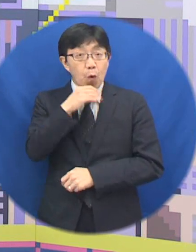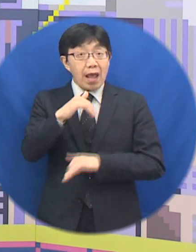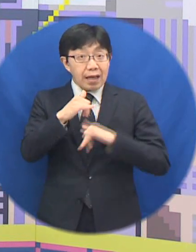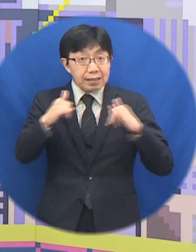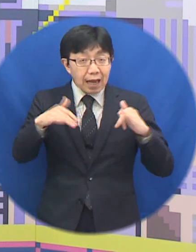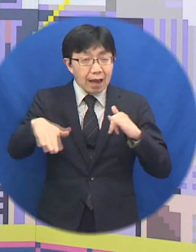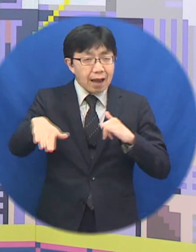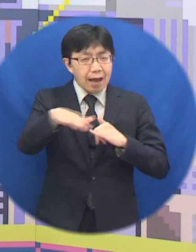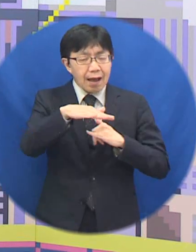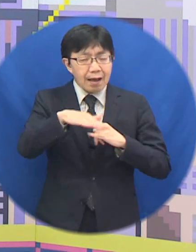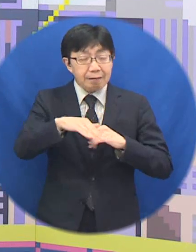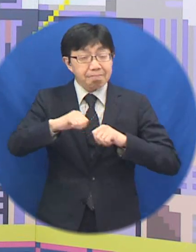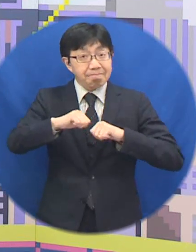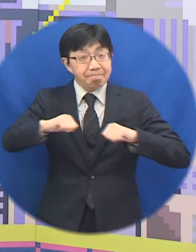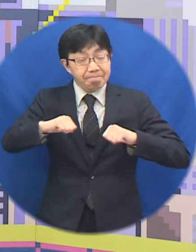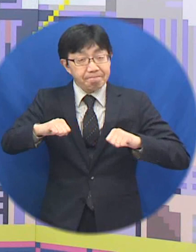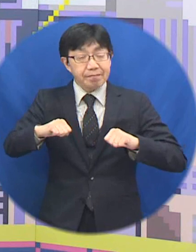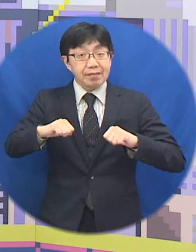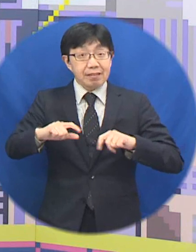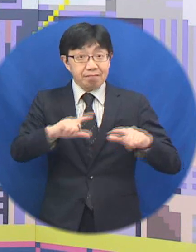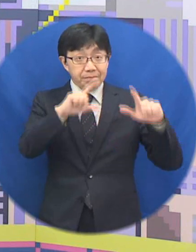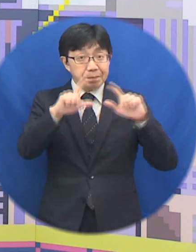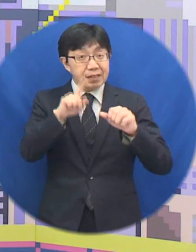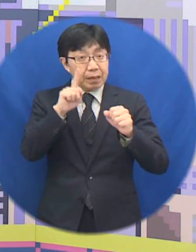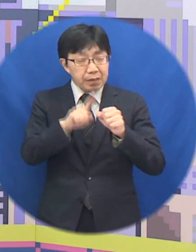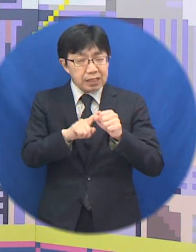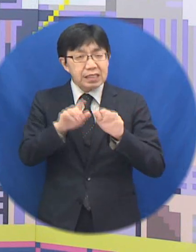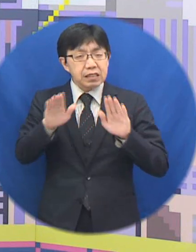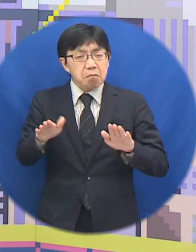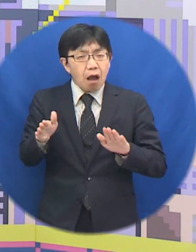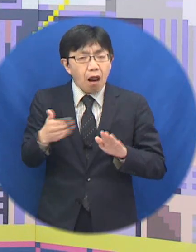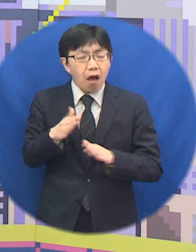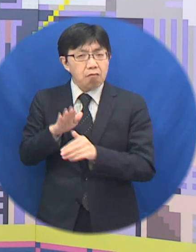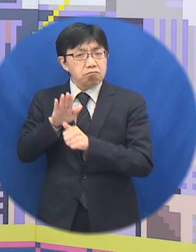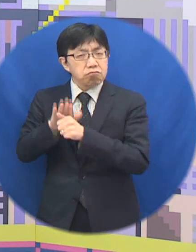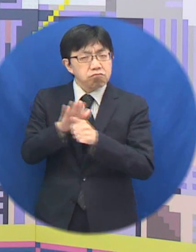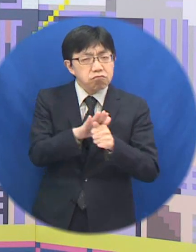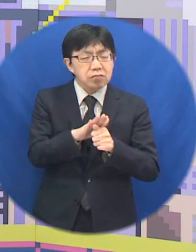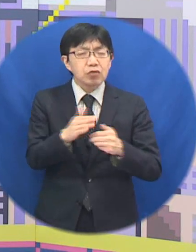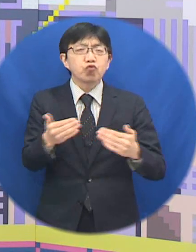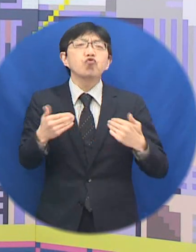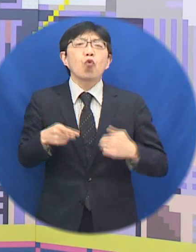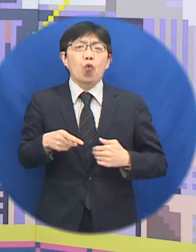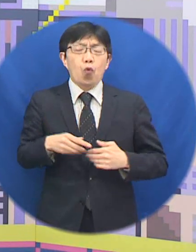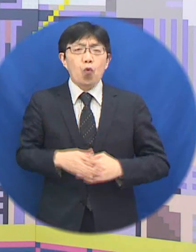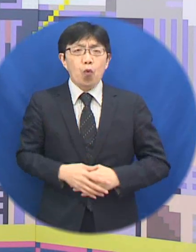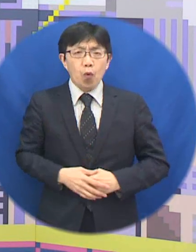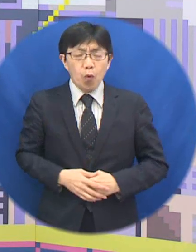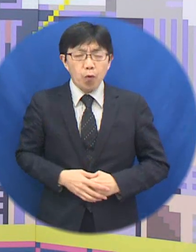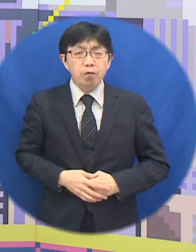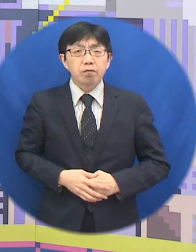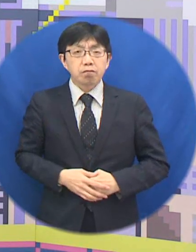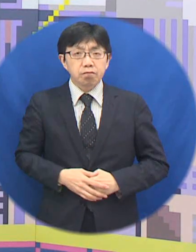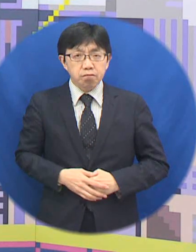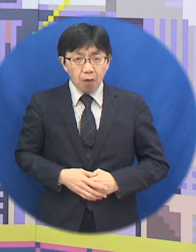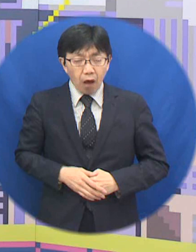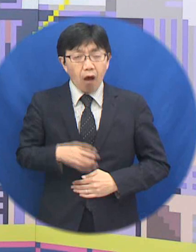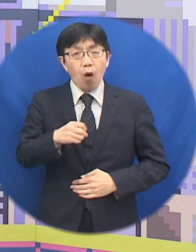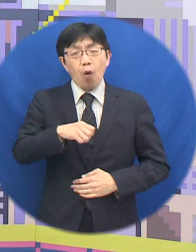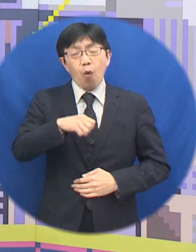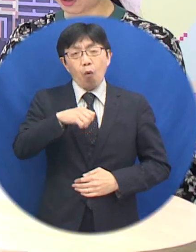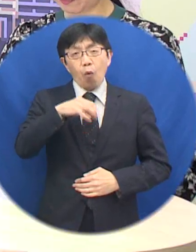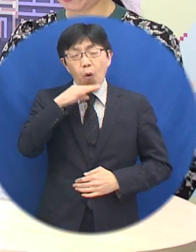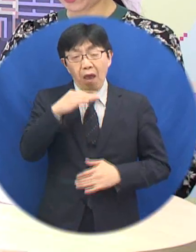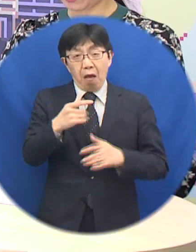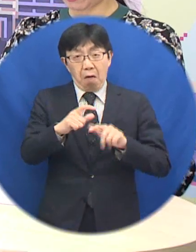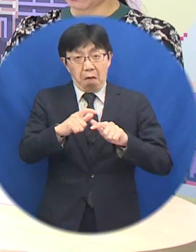暮らしていただくためには、今から支援施策を進めていく必要があるというふうに考えています。 まさに、ね、高齢化社会ということですよ